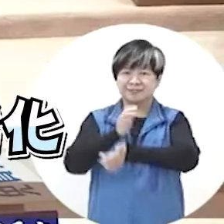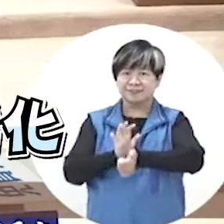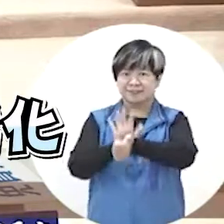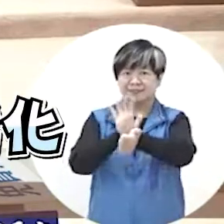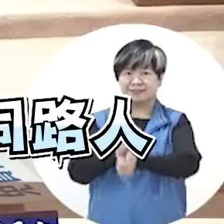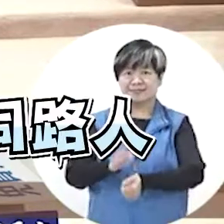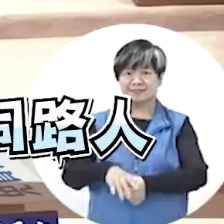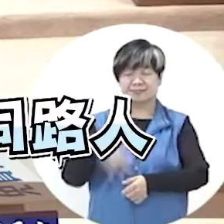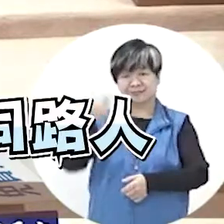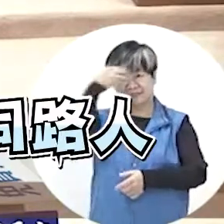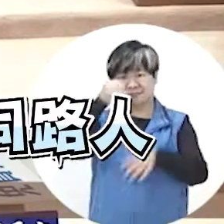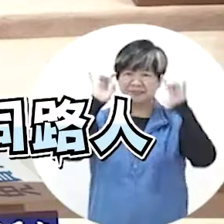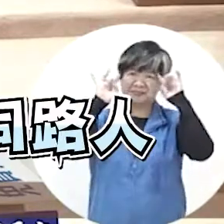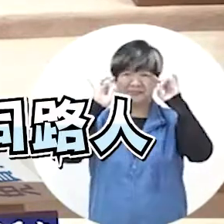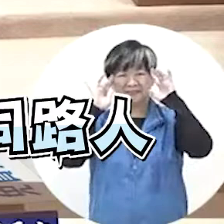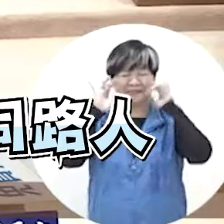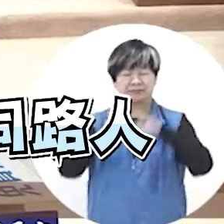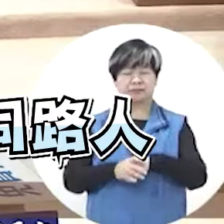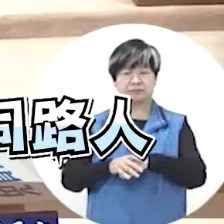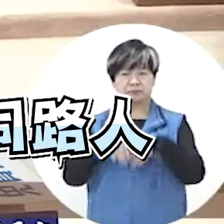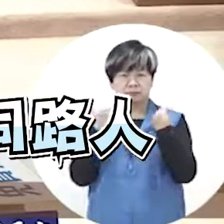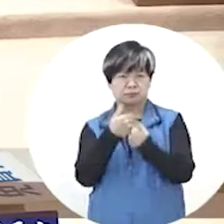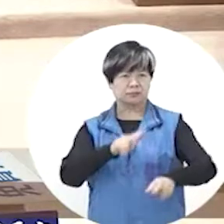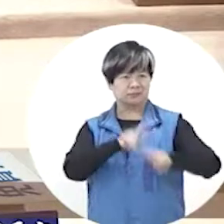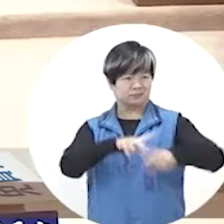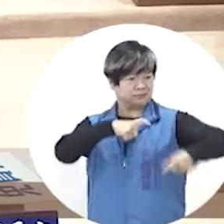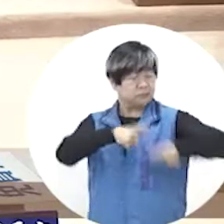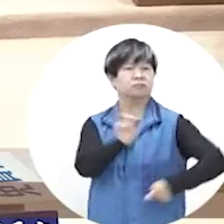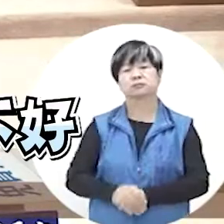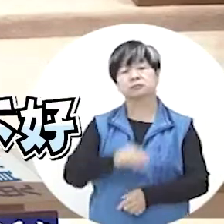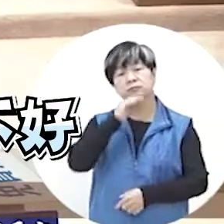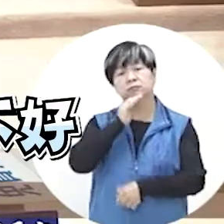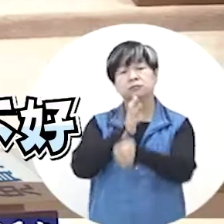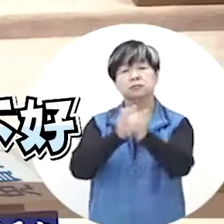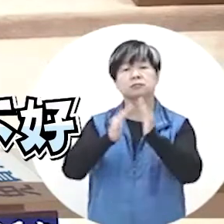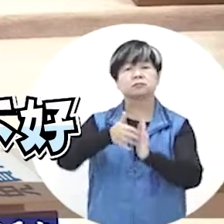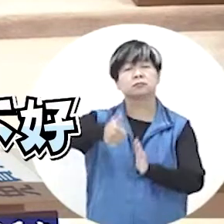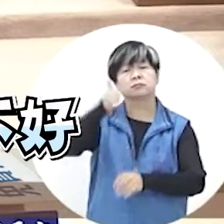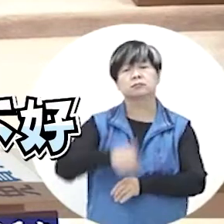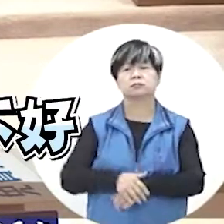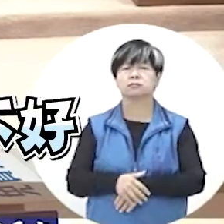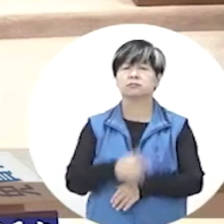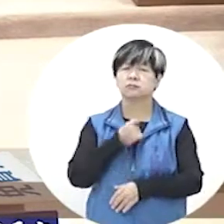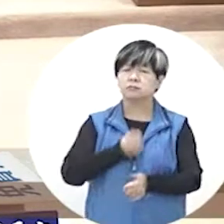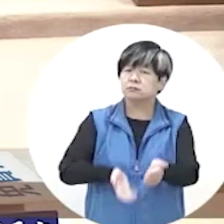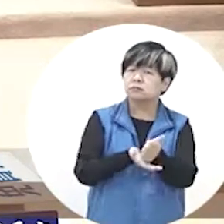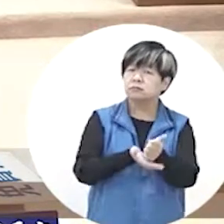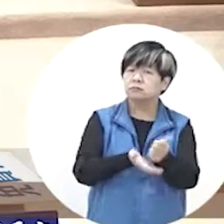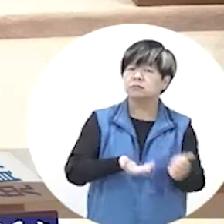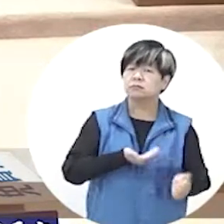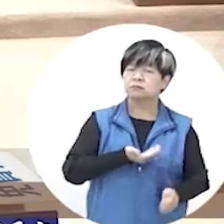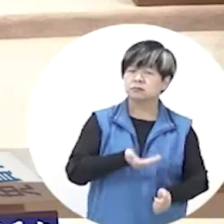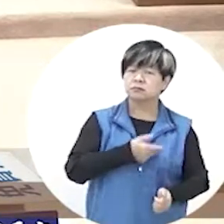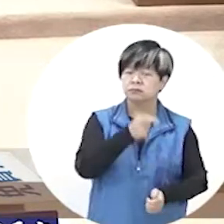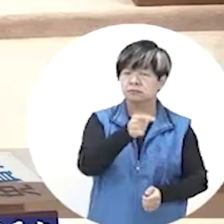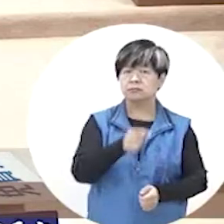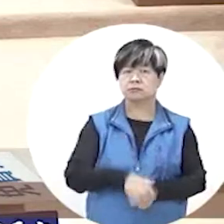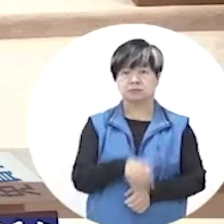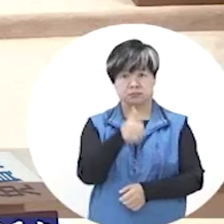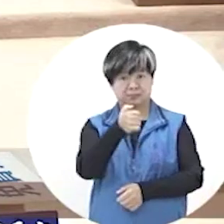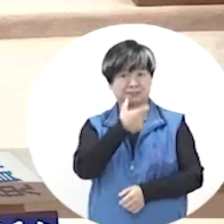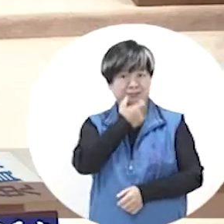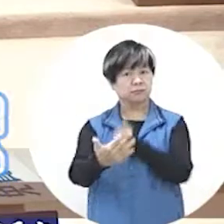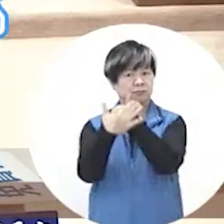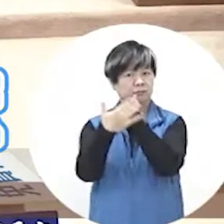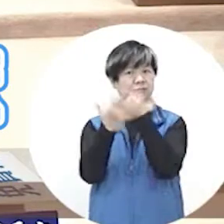化、在地老化，结果居然会被骂说中共同路人。这样可不可以也我们称赞一下慈济啦，好不好？就是说感谢一下慈济对我们